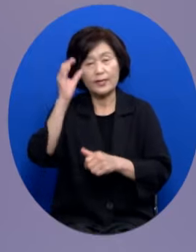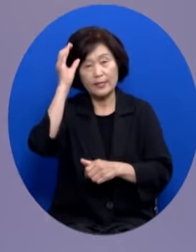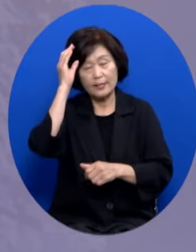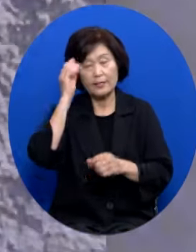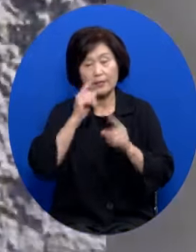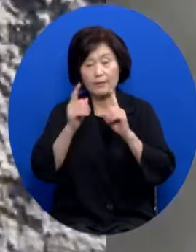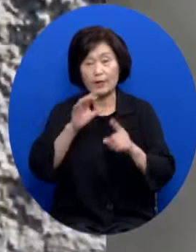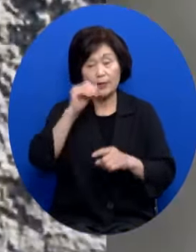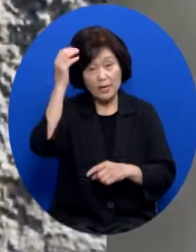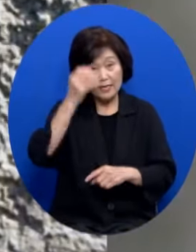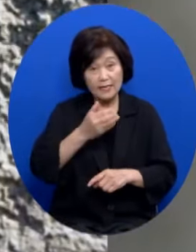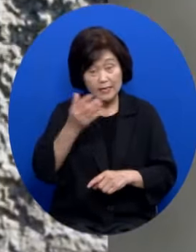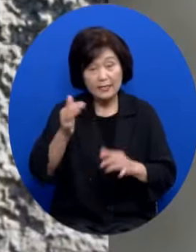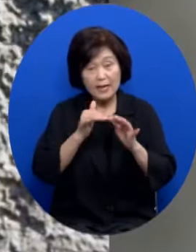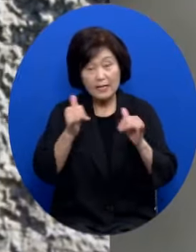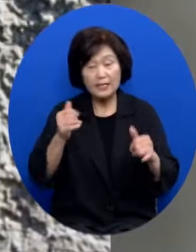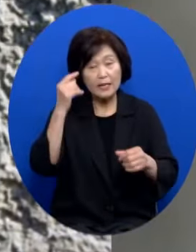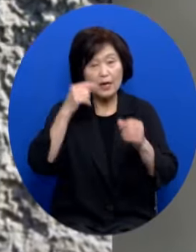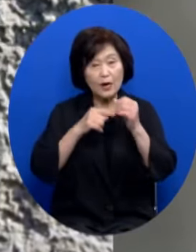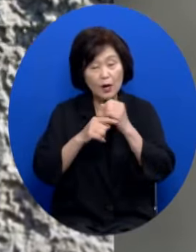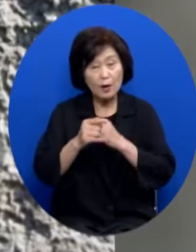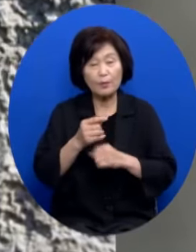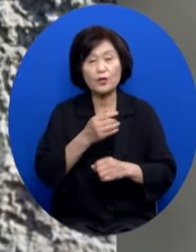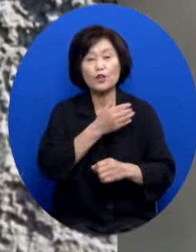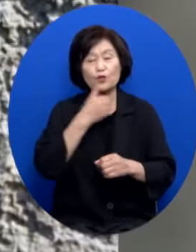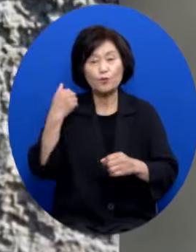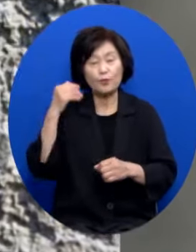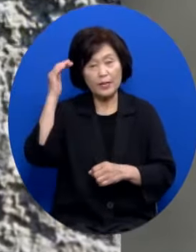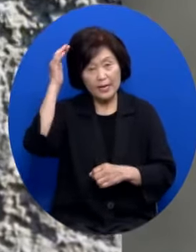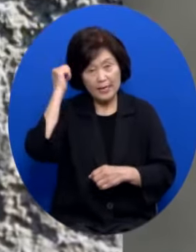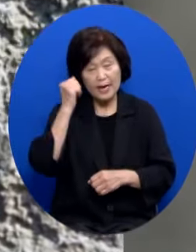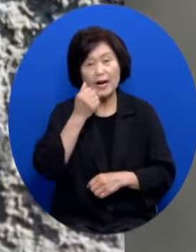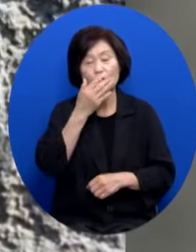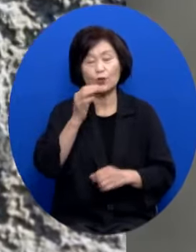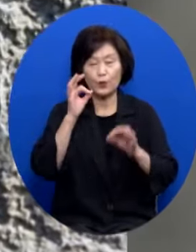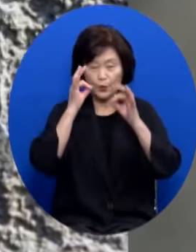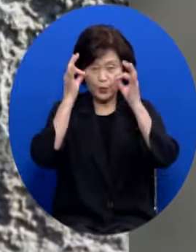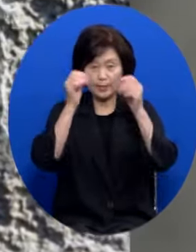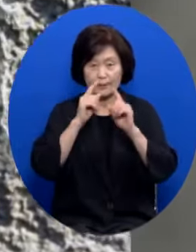기증자료의 의미와 가치를 충분히 기릴 수 있도록 노력하겠다고 전했습니다.